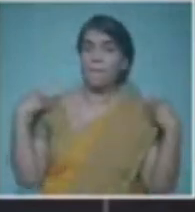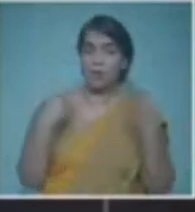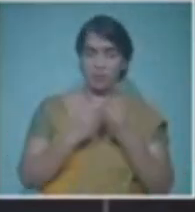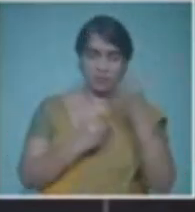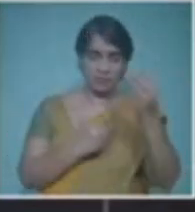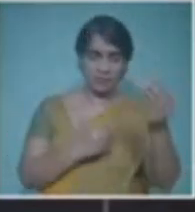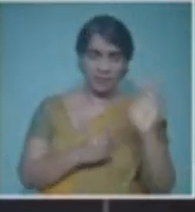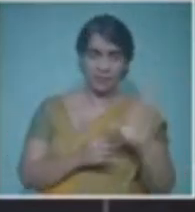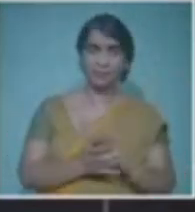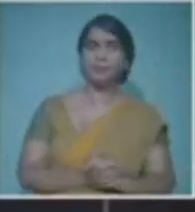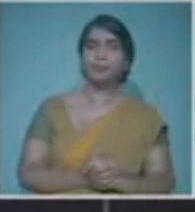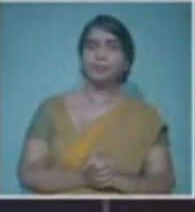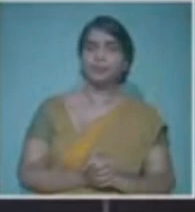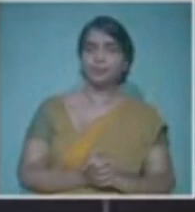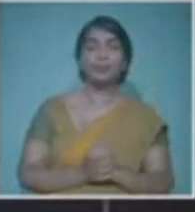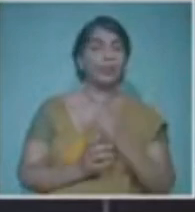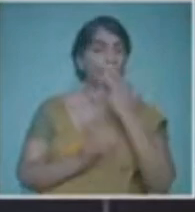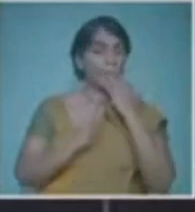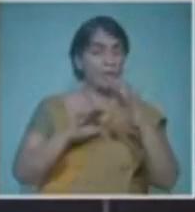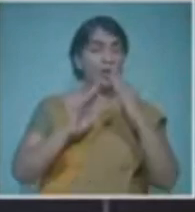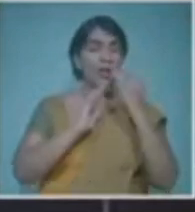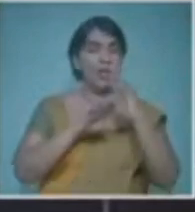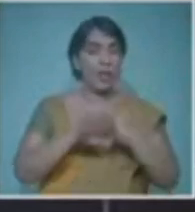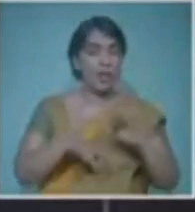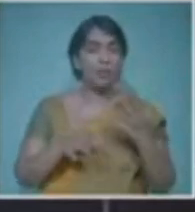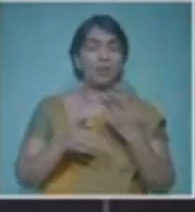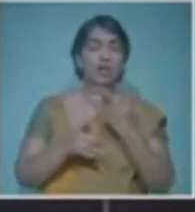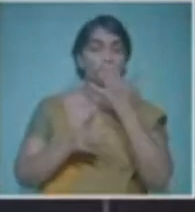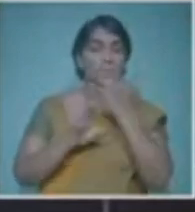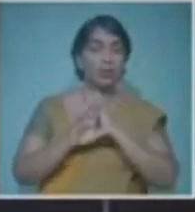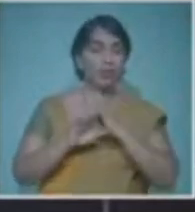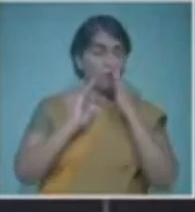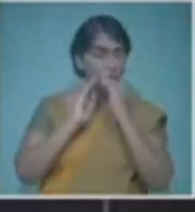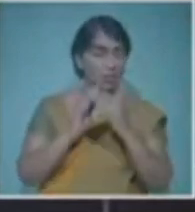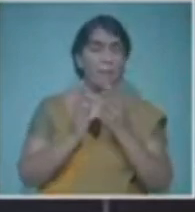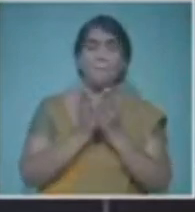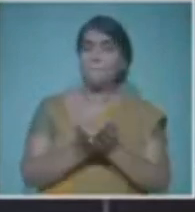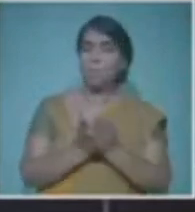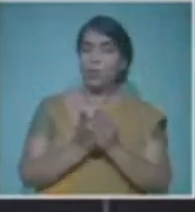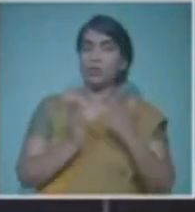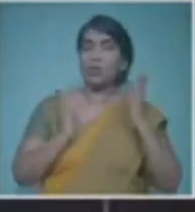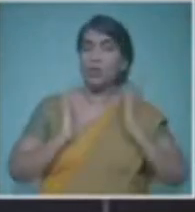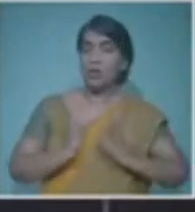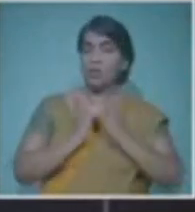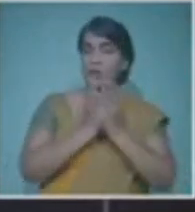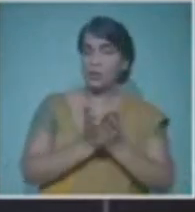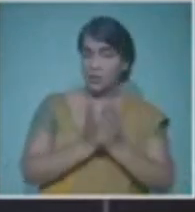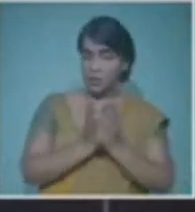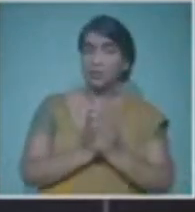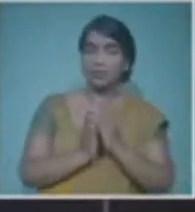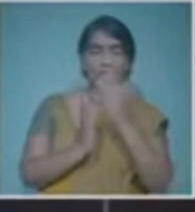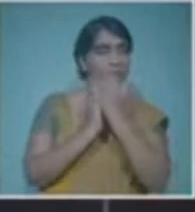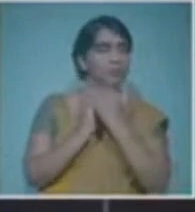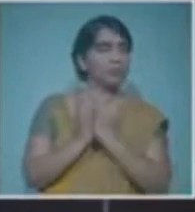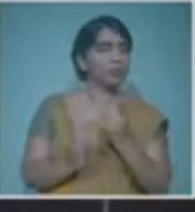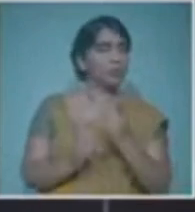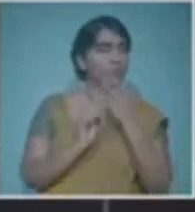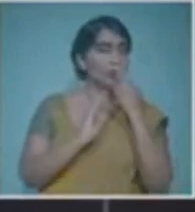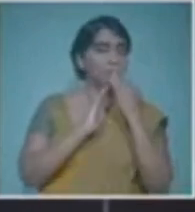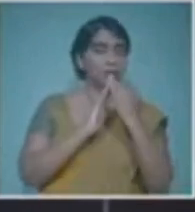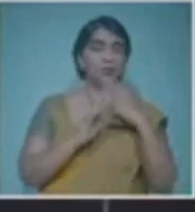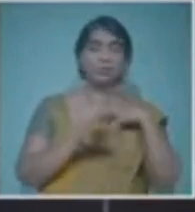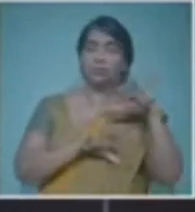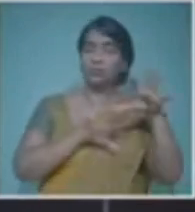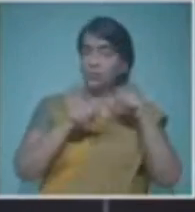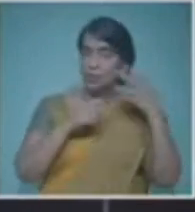ලැබේ පාසල් ශිෂ්‍ය සංඛ්‍යාව අනුව තම පාසලේ තිබිතු භෞතික හා මානව සම්පත් ප්‍රමාණය නිර්ණායක අනුව පාසල් විසින් ගණනය